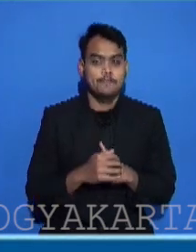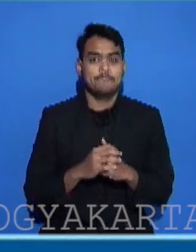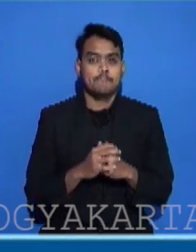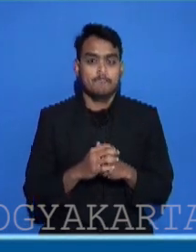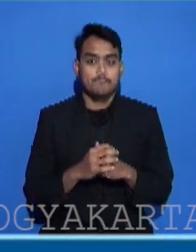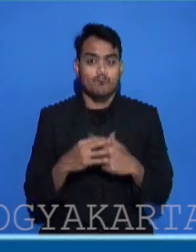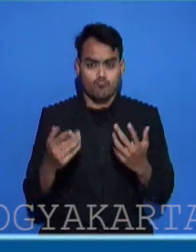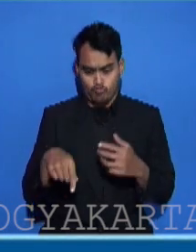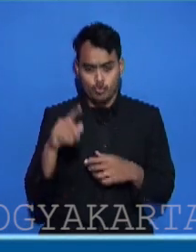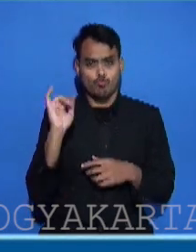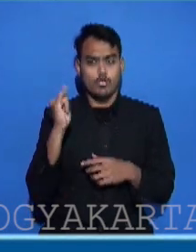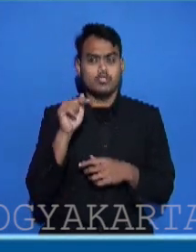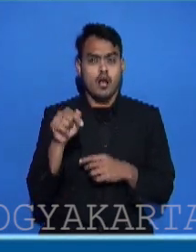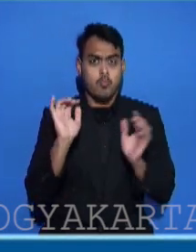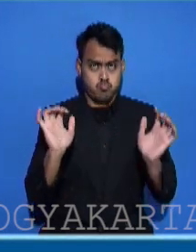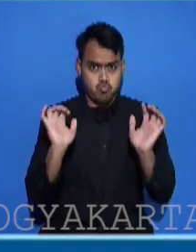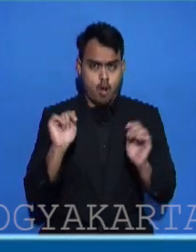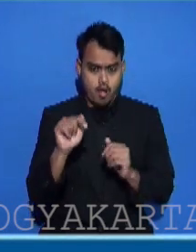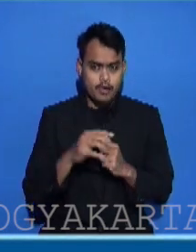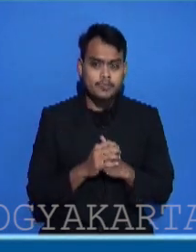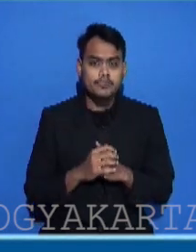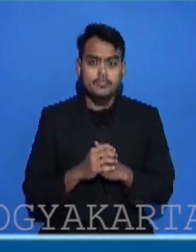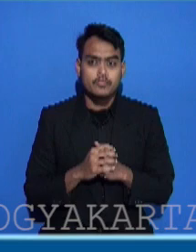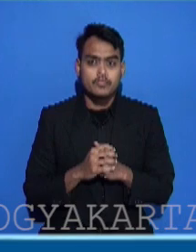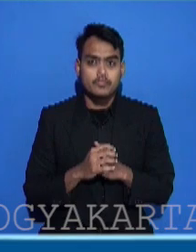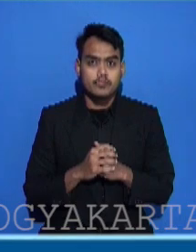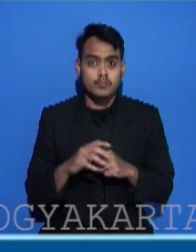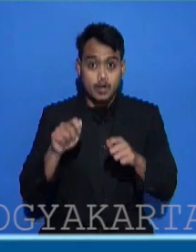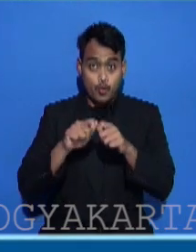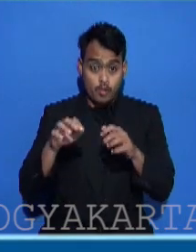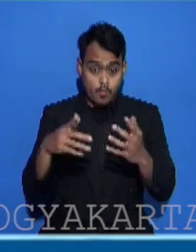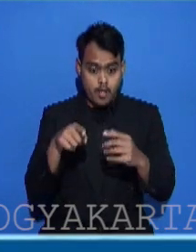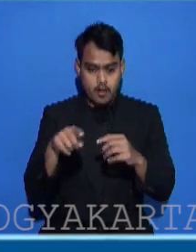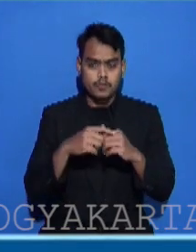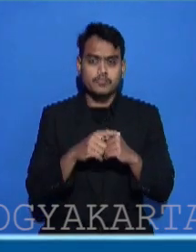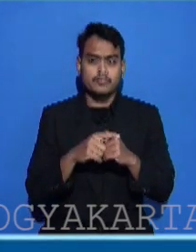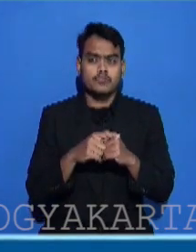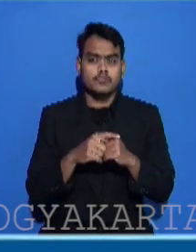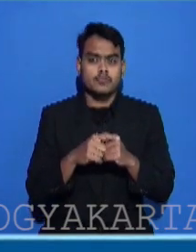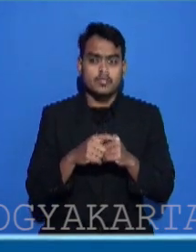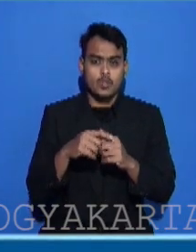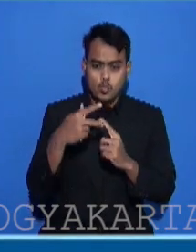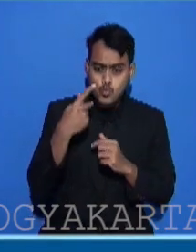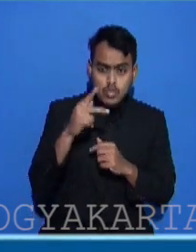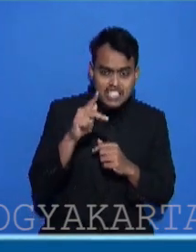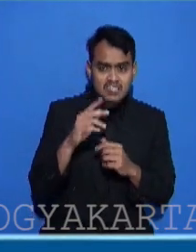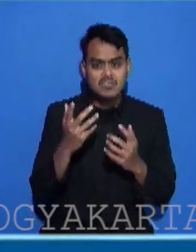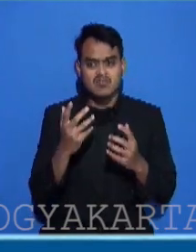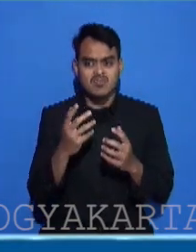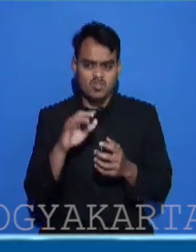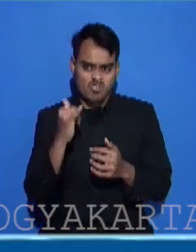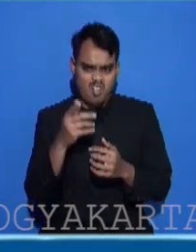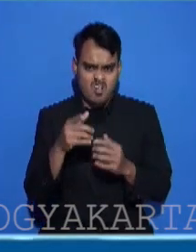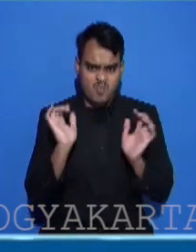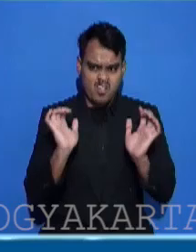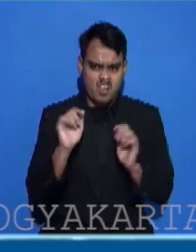Ngayogyakarta pancen boten saged uwal saking wontenipun industri kerajinan, saengga boten maiben bilih ing Ngayogyakarta menika kathah dipun